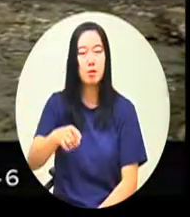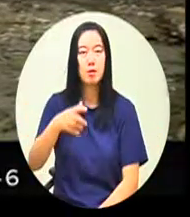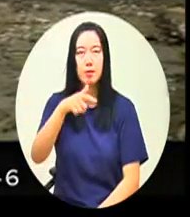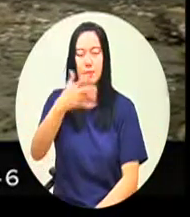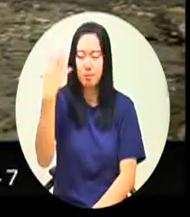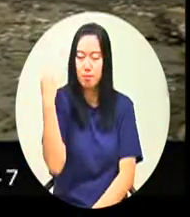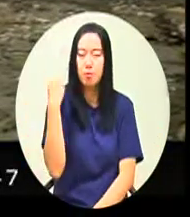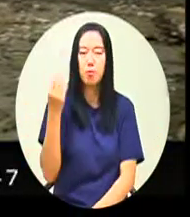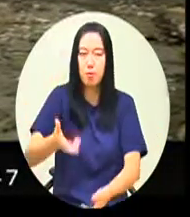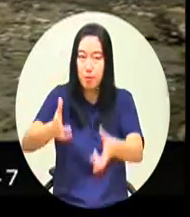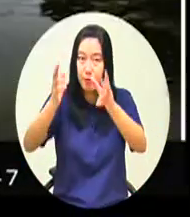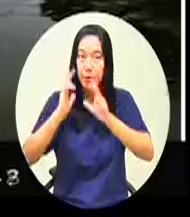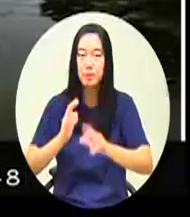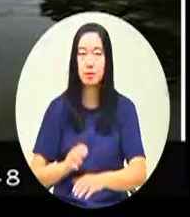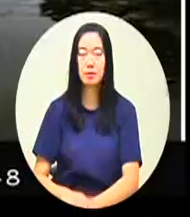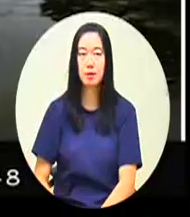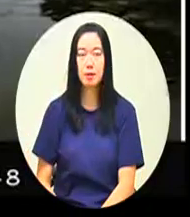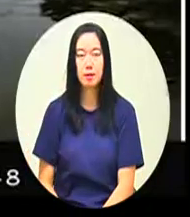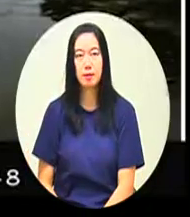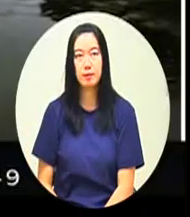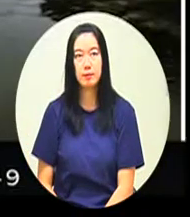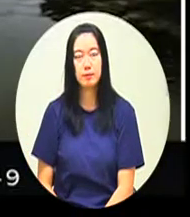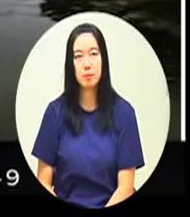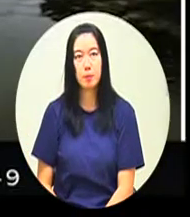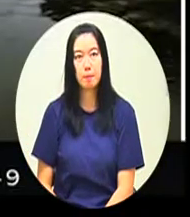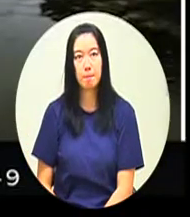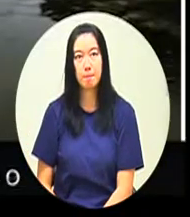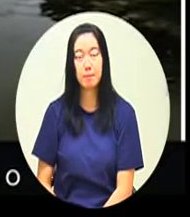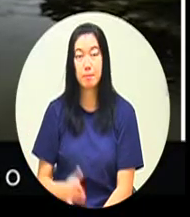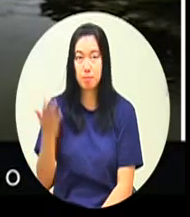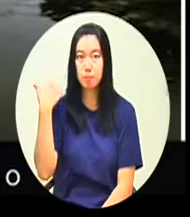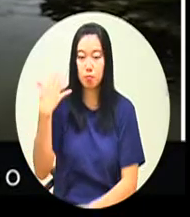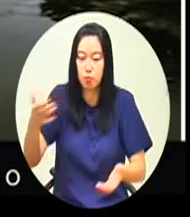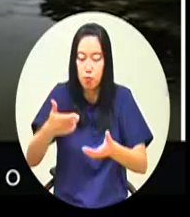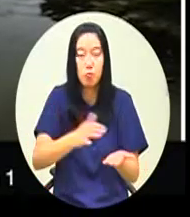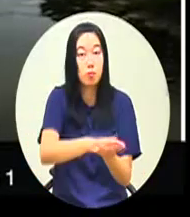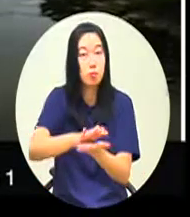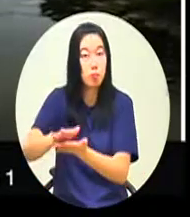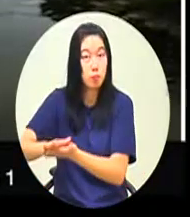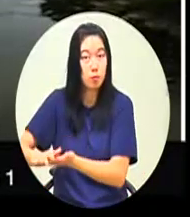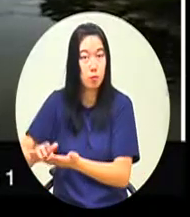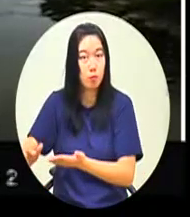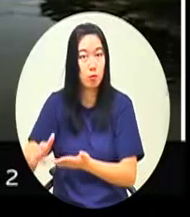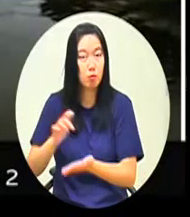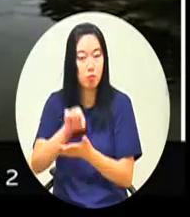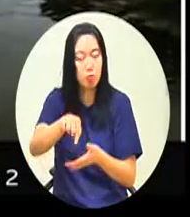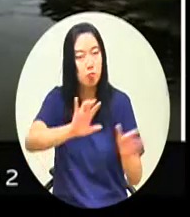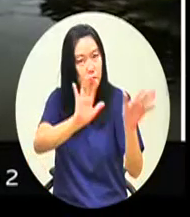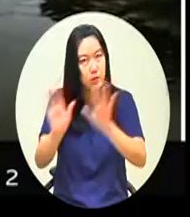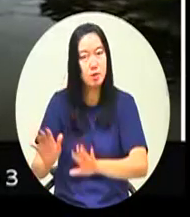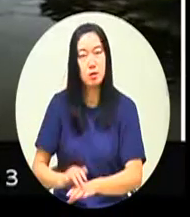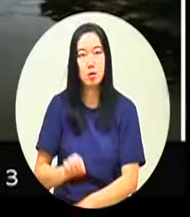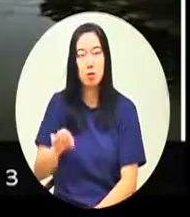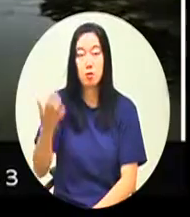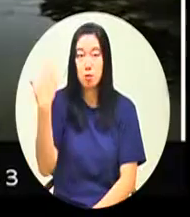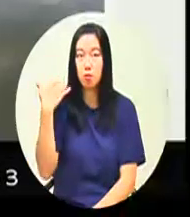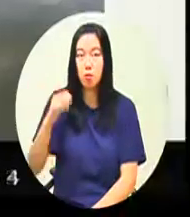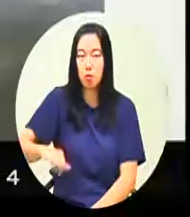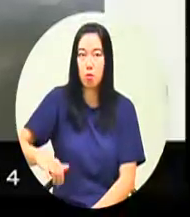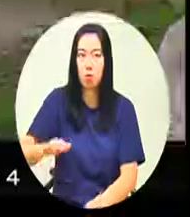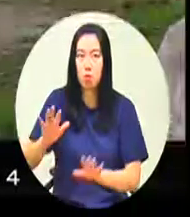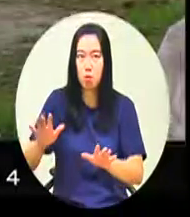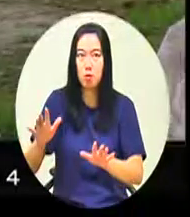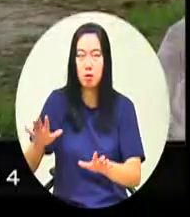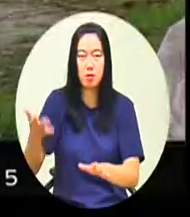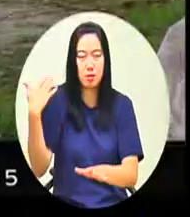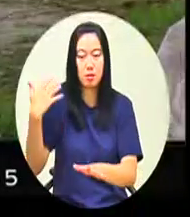好，然后呢我们看一下当时疏浚，气候局在疏浚的时候情况跟我们横沟的疏浚是完全不一